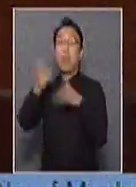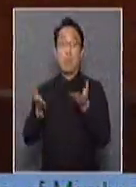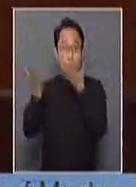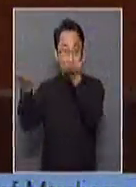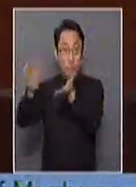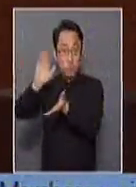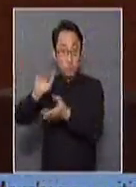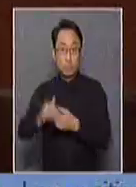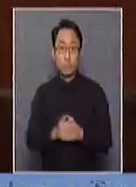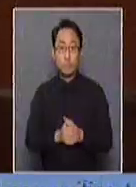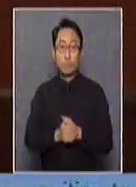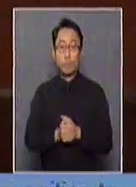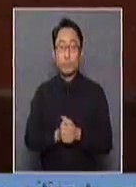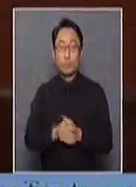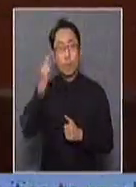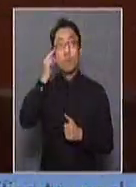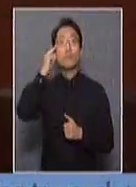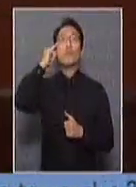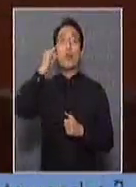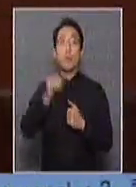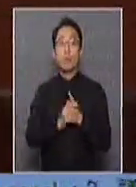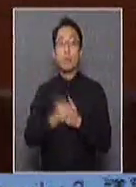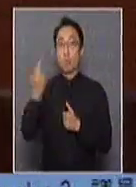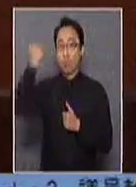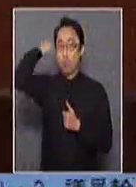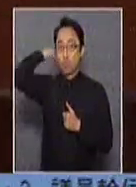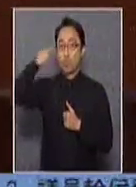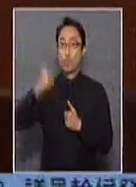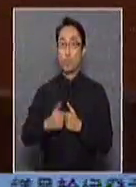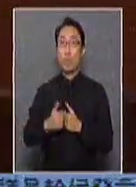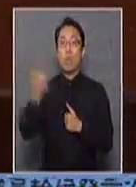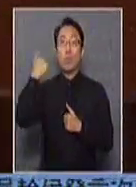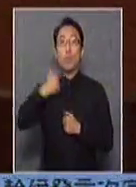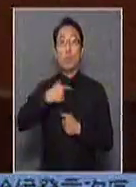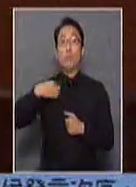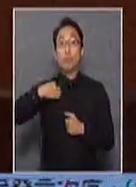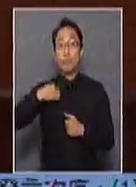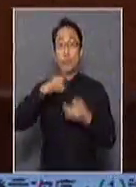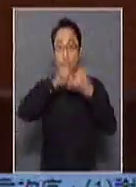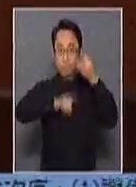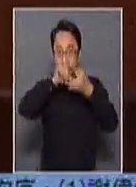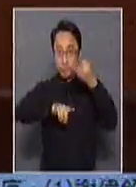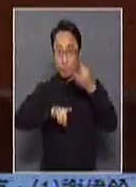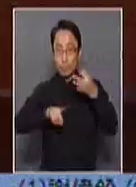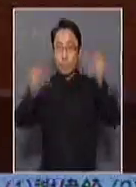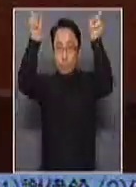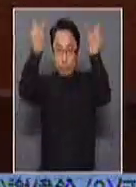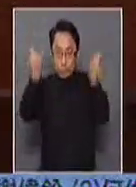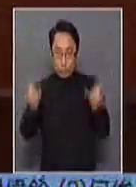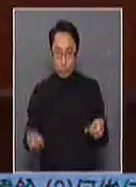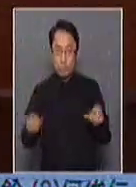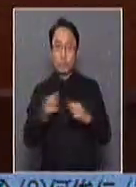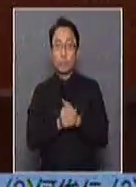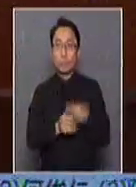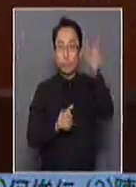的。我想起明代一個翰林學士解進的一對對聯，上聯